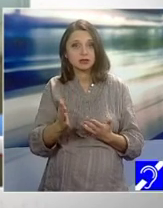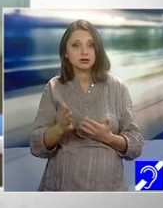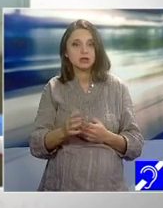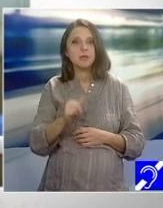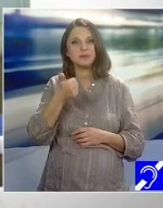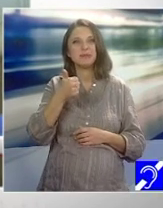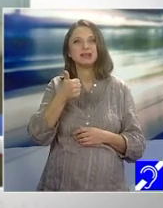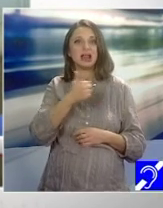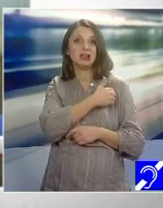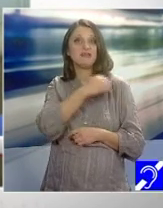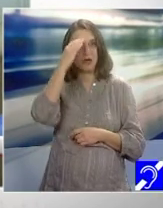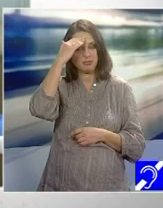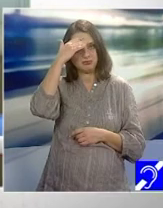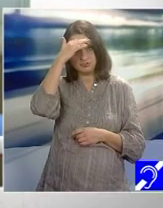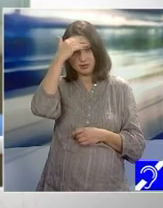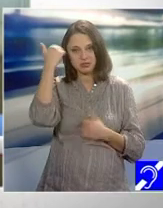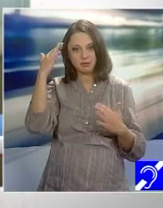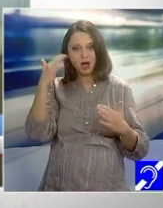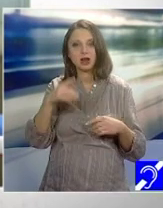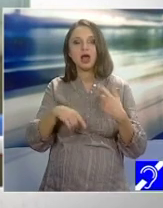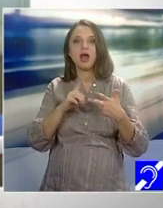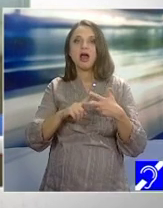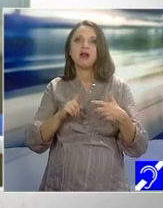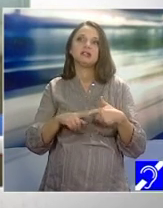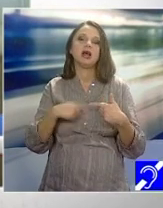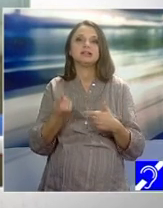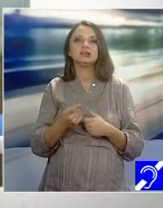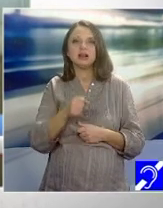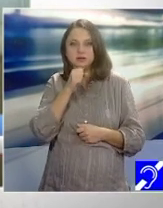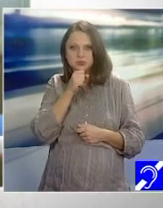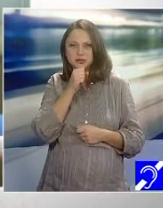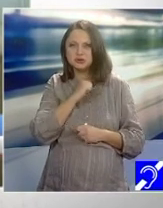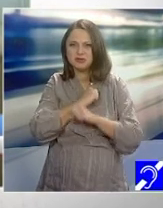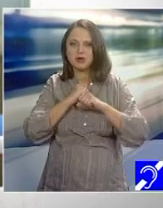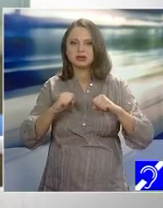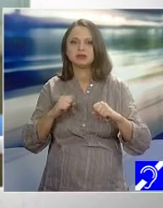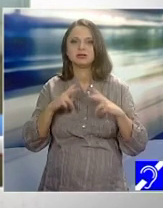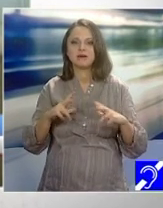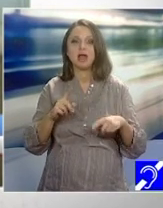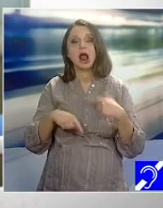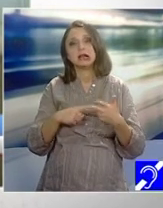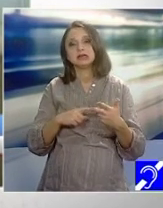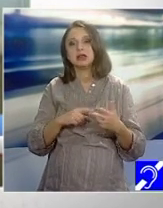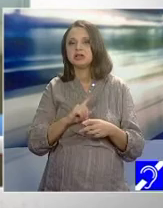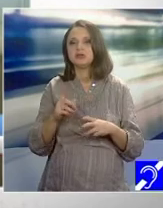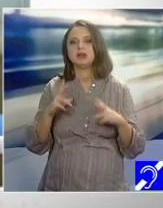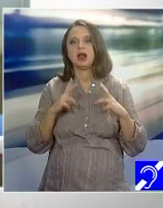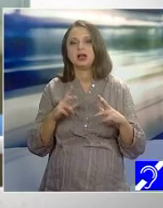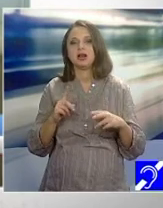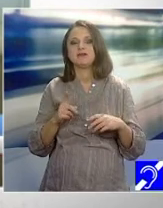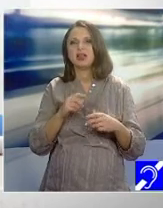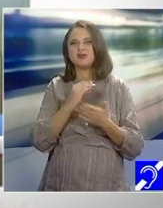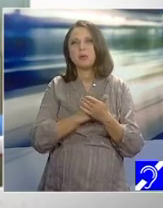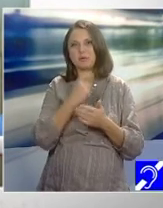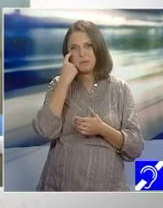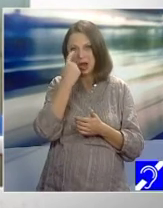era febră, odată era o tusă persistentă, odată n-a fost ceva foarte grav, dar aveau ceva probleme la